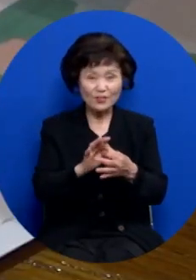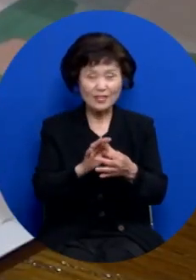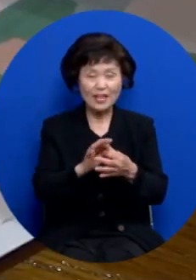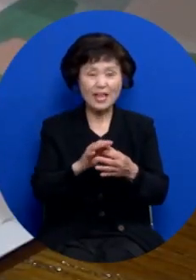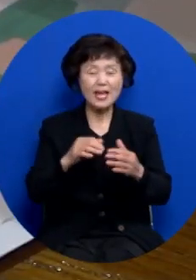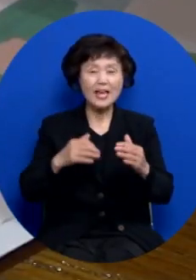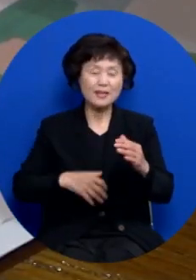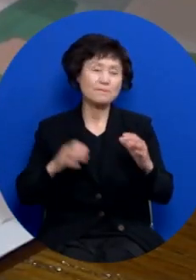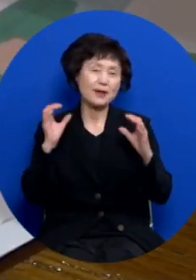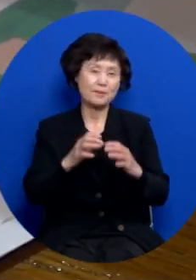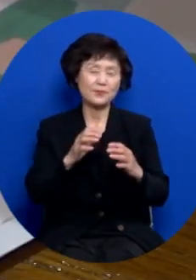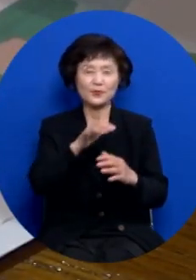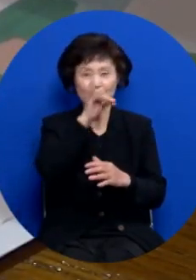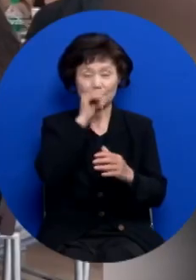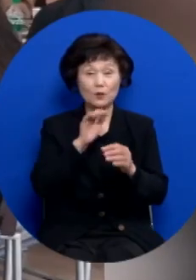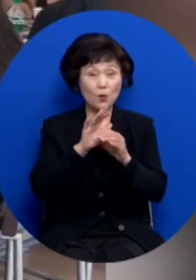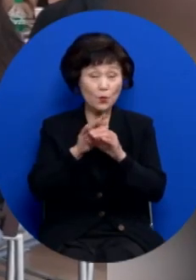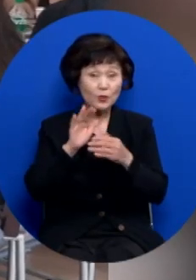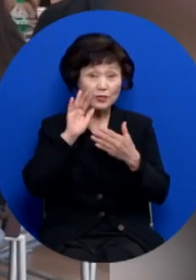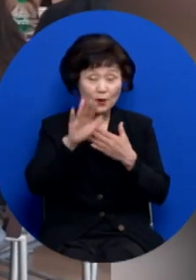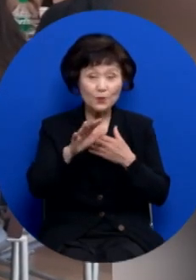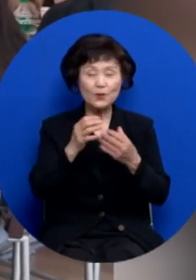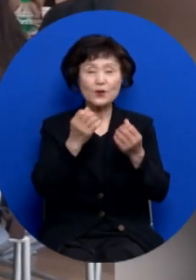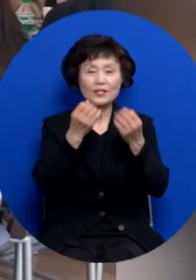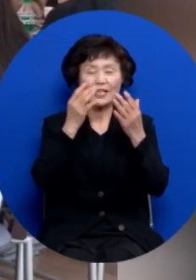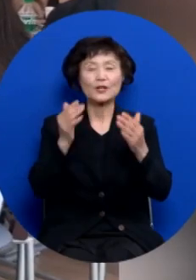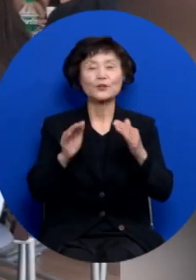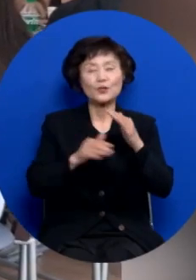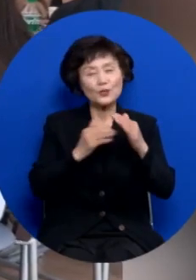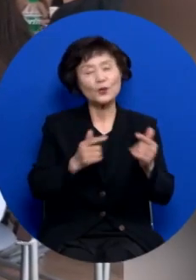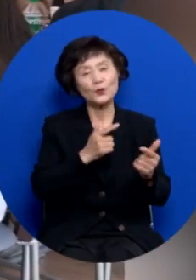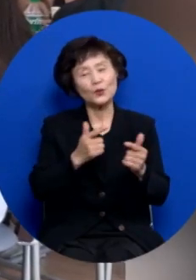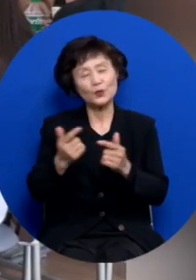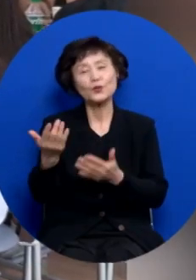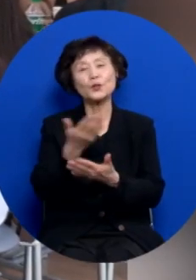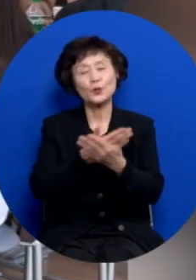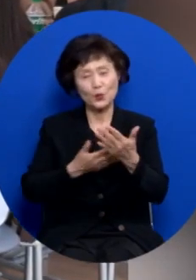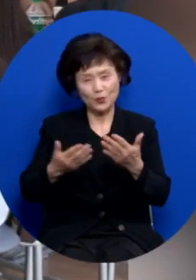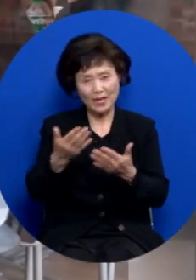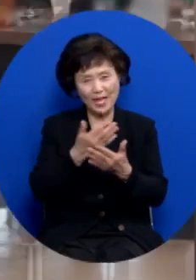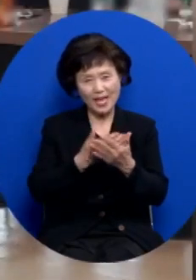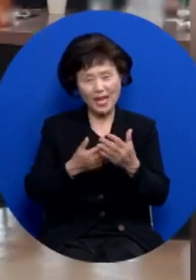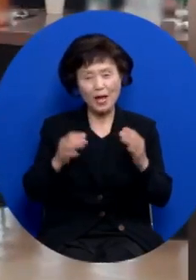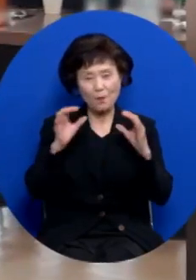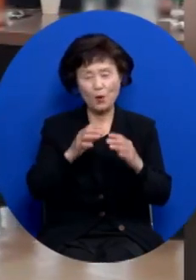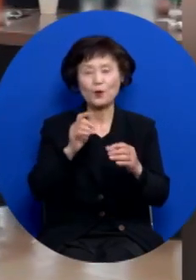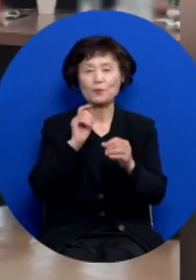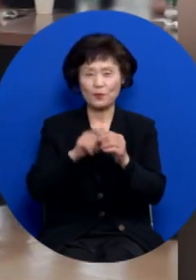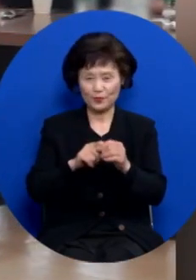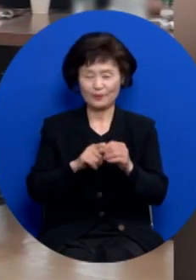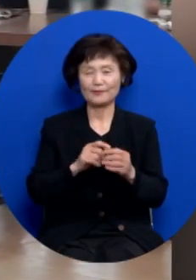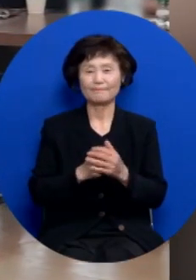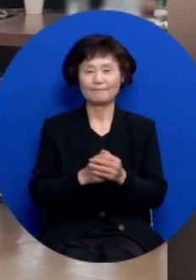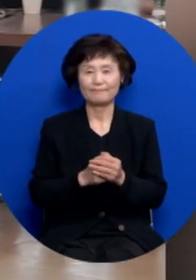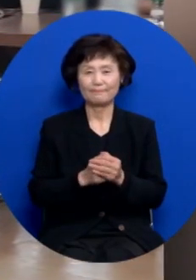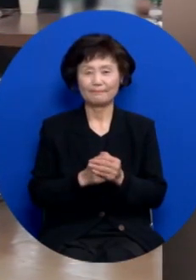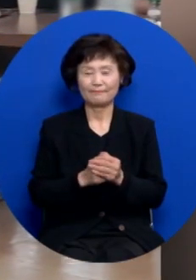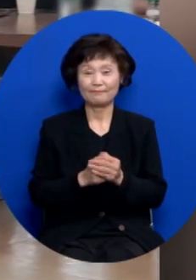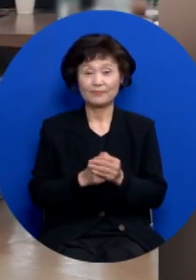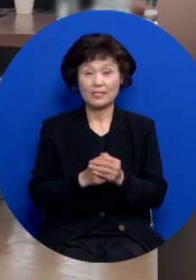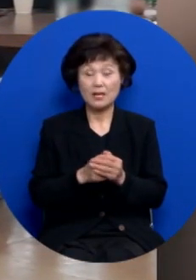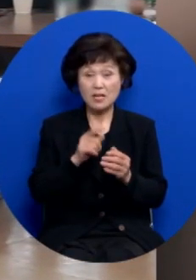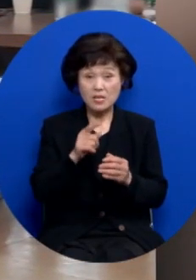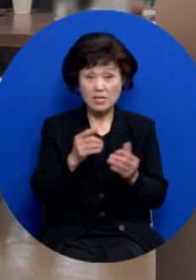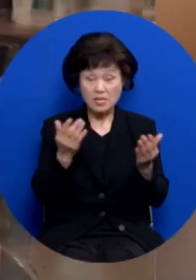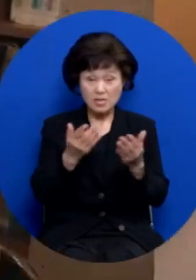있습니다. 코로나 이후 새로운 성도 교제의 장을 준비하려 한 것이 이 교회 축제의 장이 된 겁니다. 이를